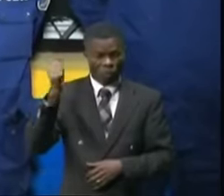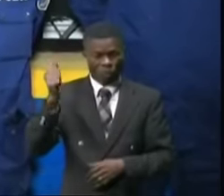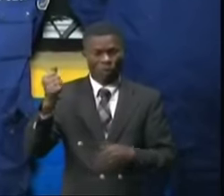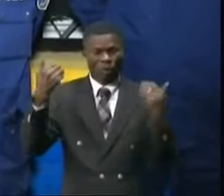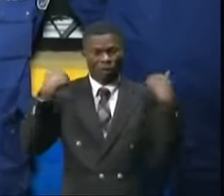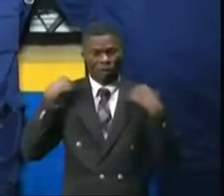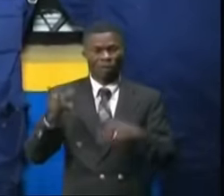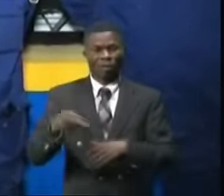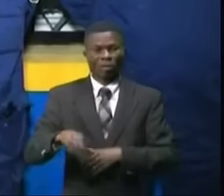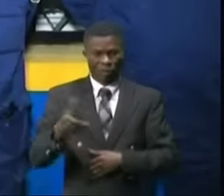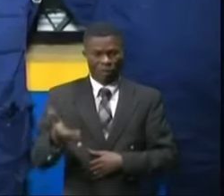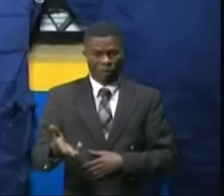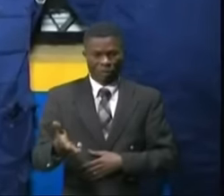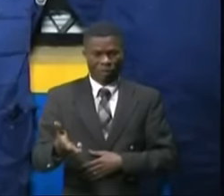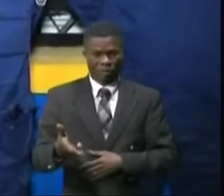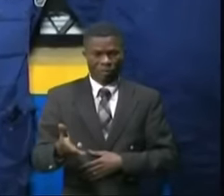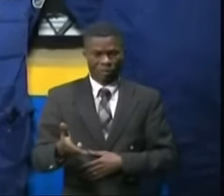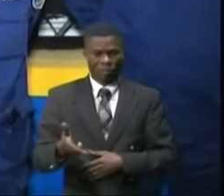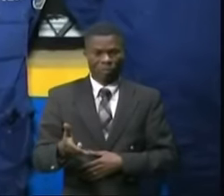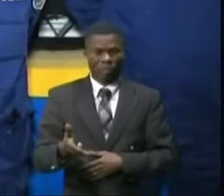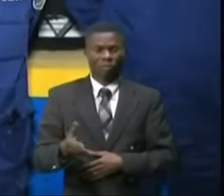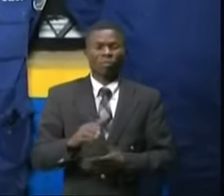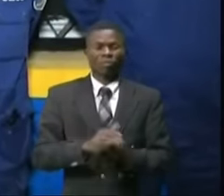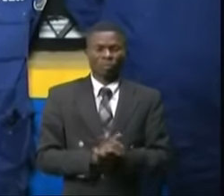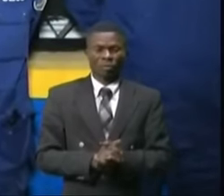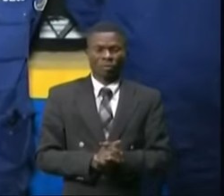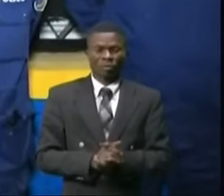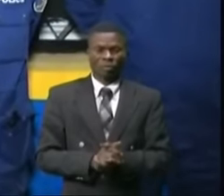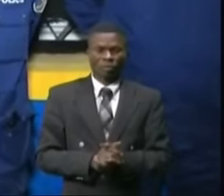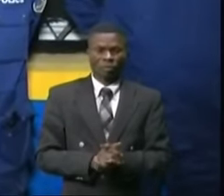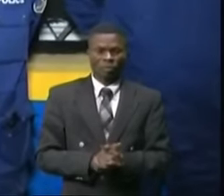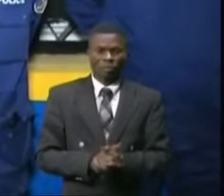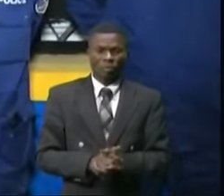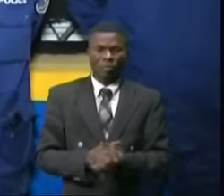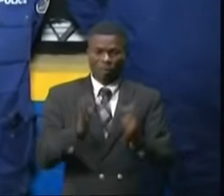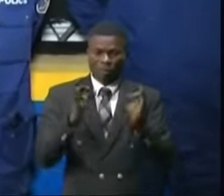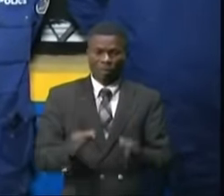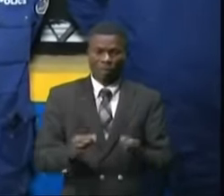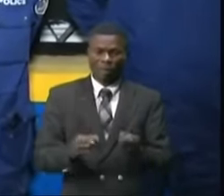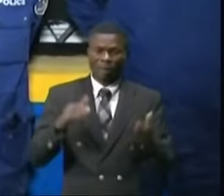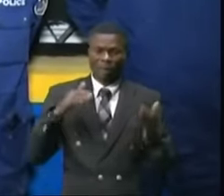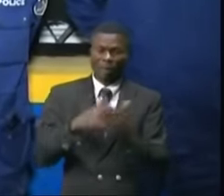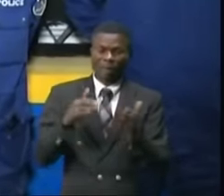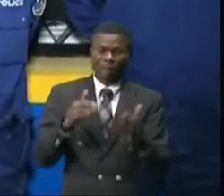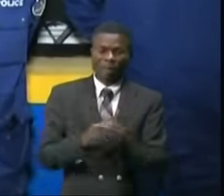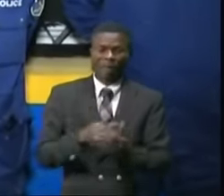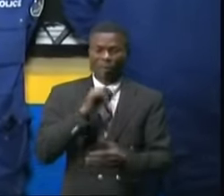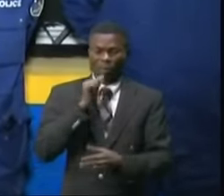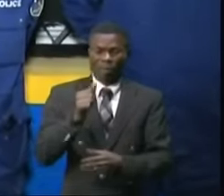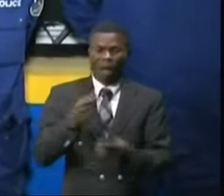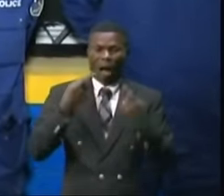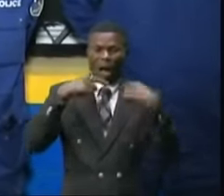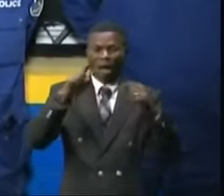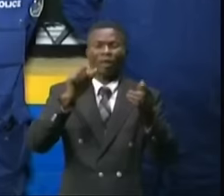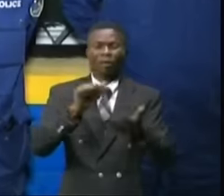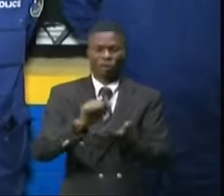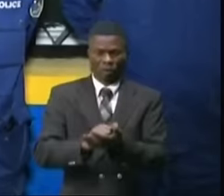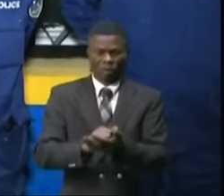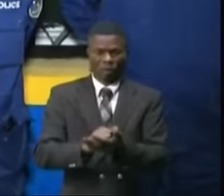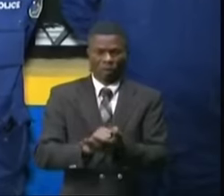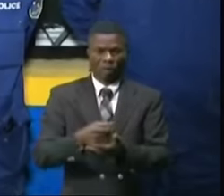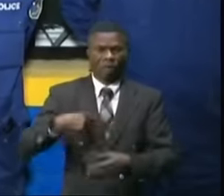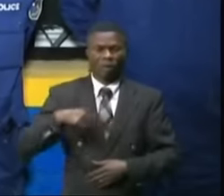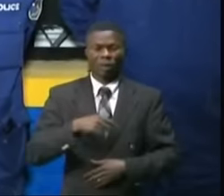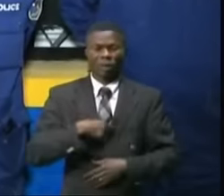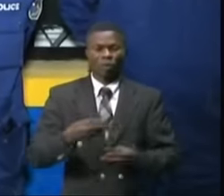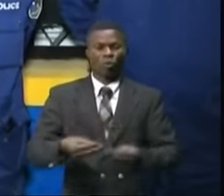l'autorité provinciale. Il n'y aura pas ceux qui auront dérogé à la règle, c'est pourquoi nous venons de communiquer. Nous